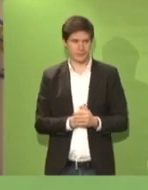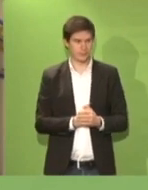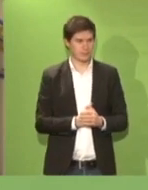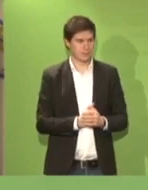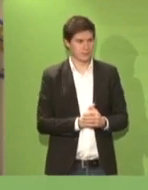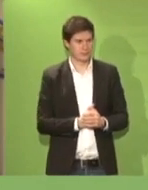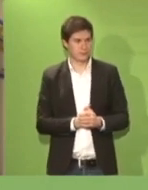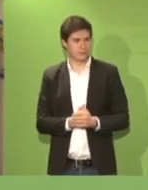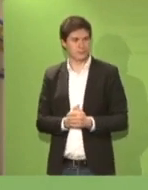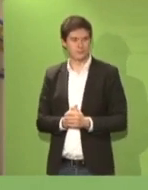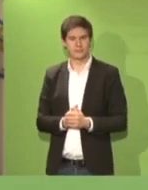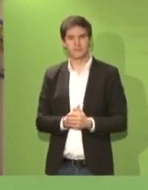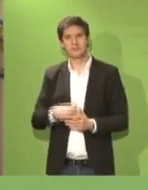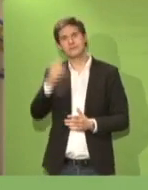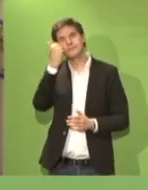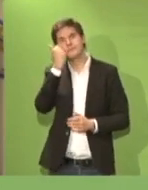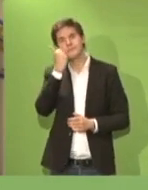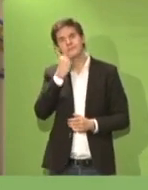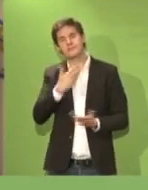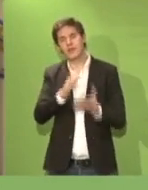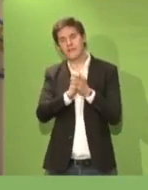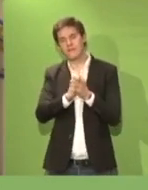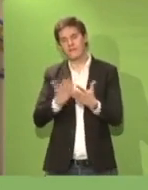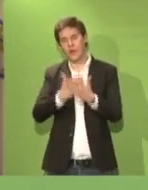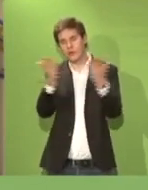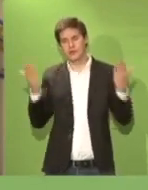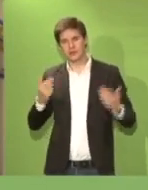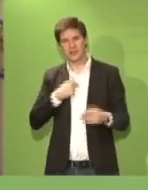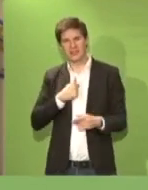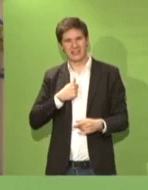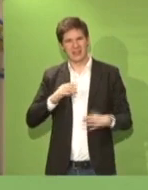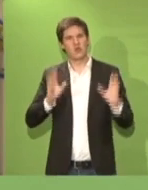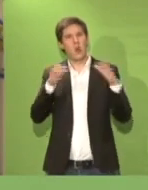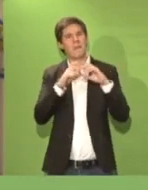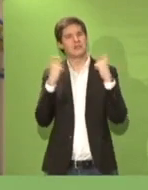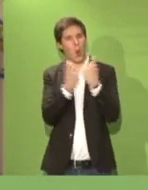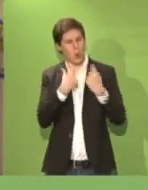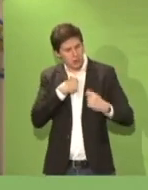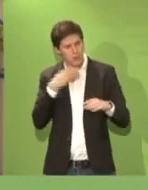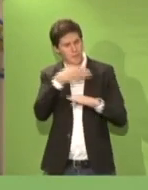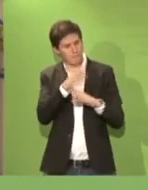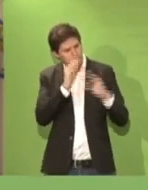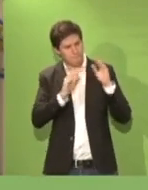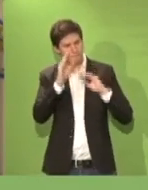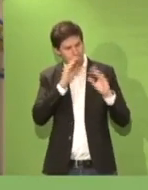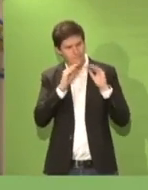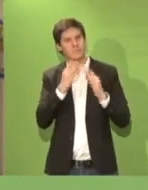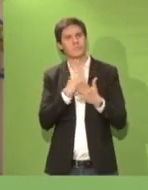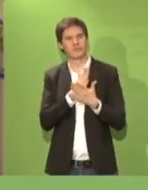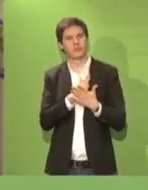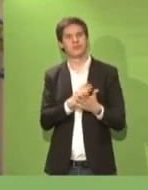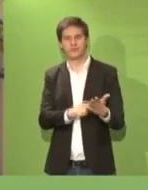Liebe Freundinnen und Freunde, die Erfahrung der Enquete-Kommission, die ich am Anfang angesprochen habe, zeigt, natürlich gibt